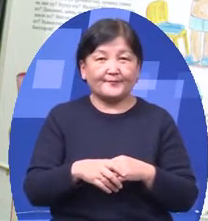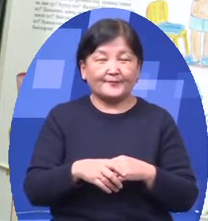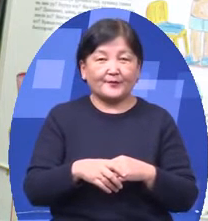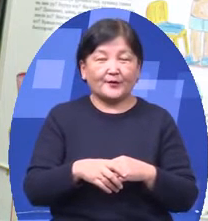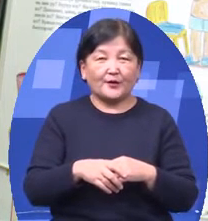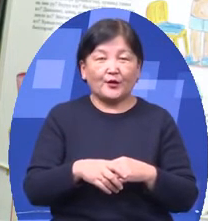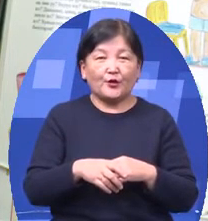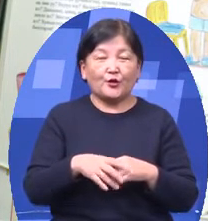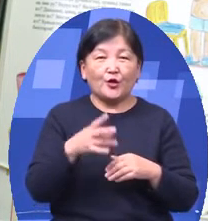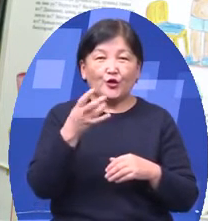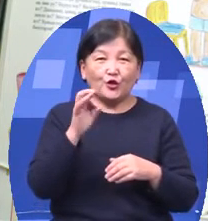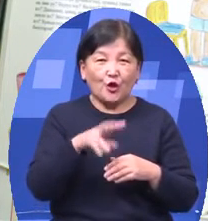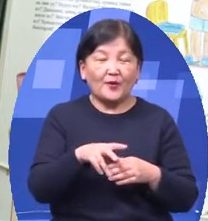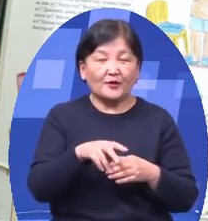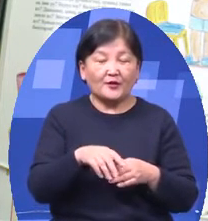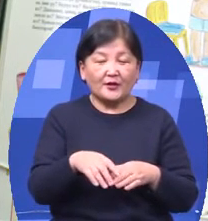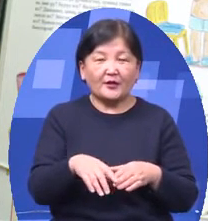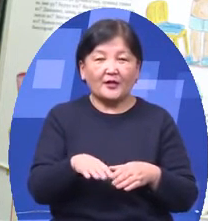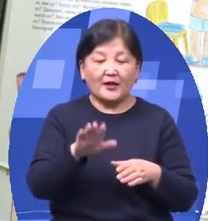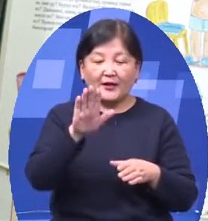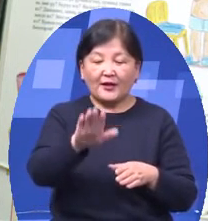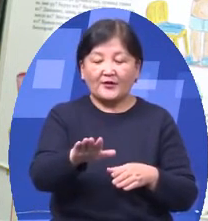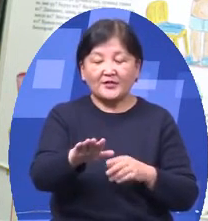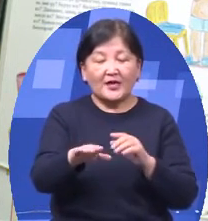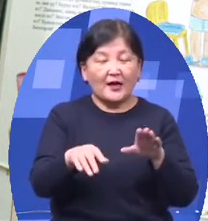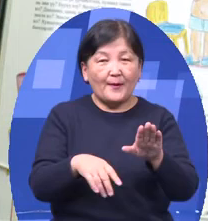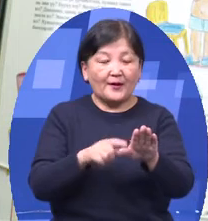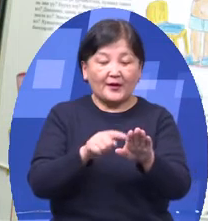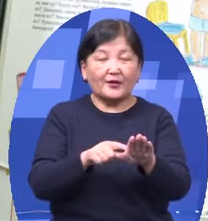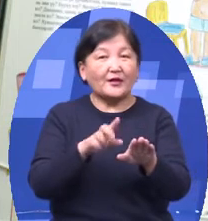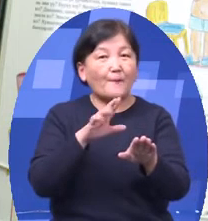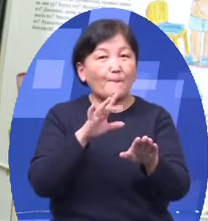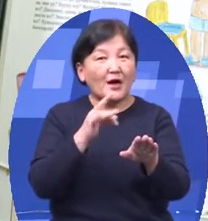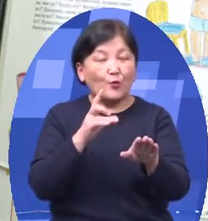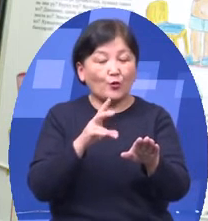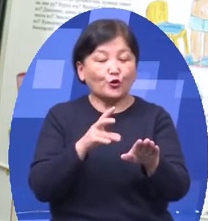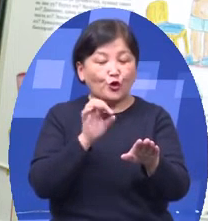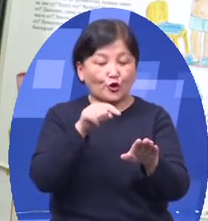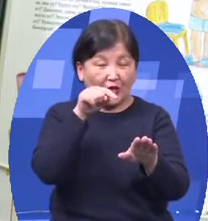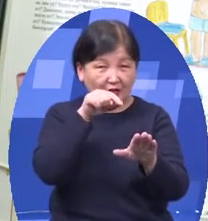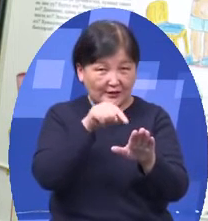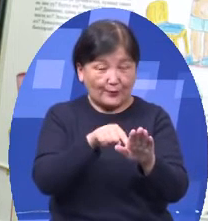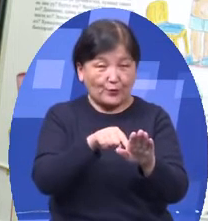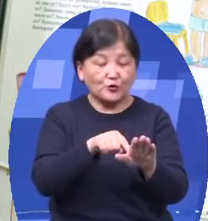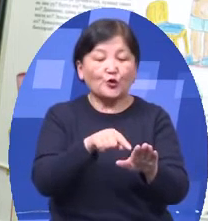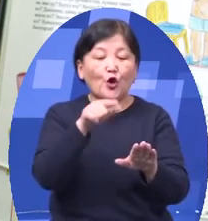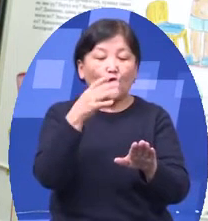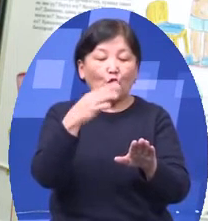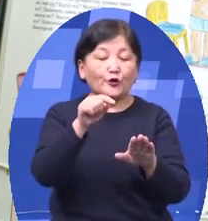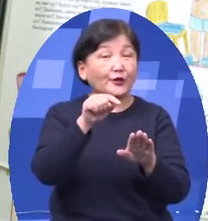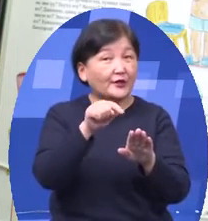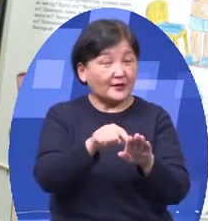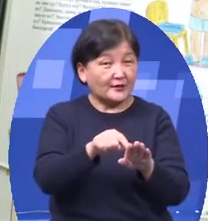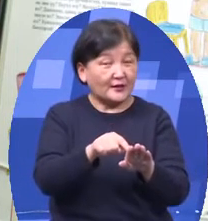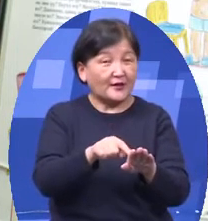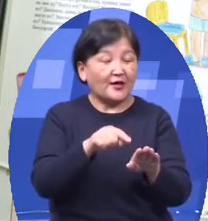багштайгаа хамтраад номыг дугаарлахдаа баруун доод өнцгт нь бичиж болно эсвэл голд нь бичиж болно. Хэрвээ өөр газар